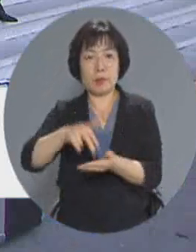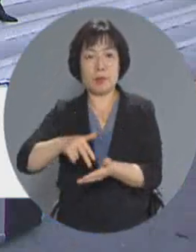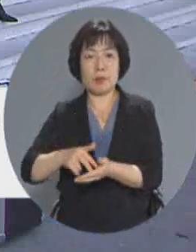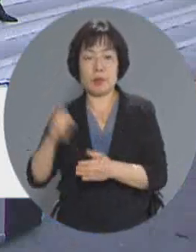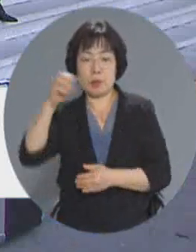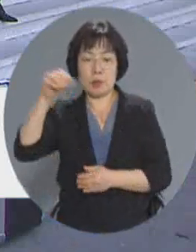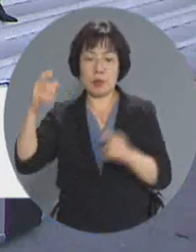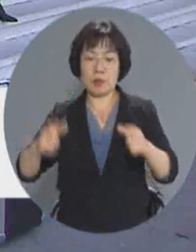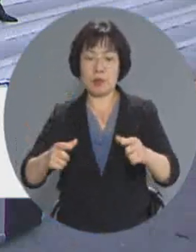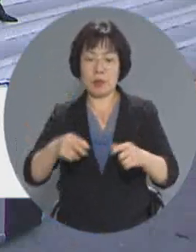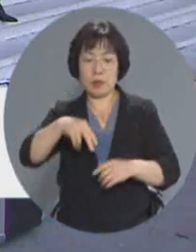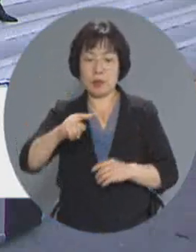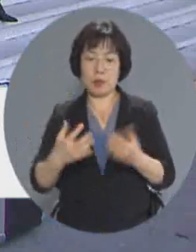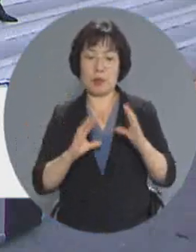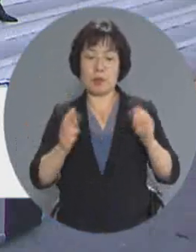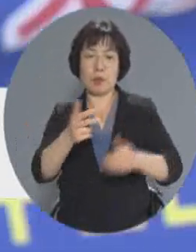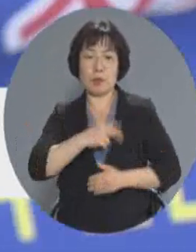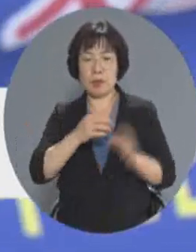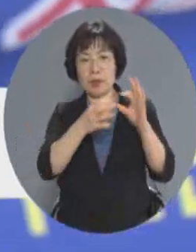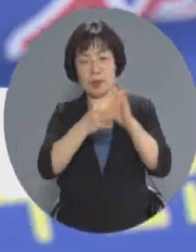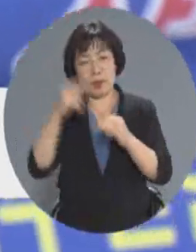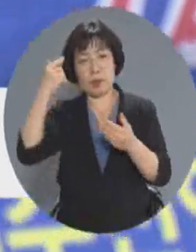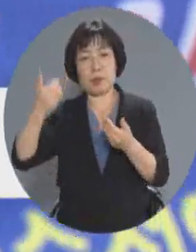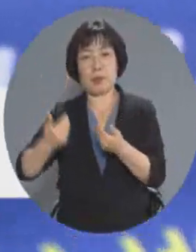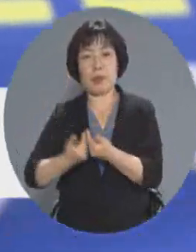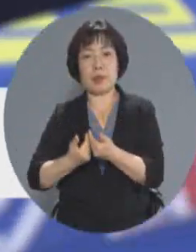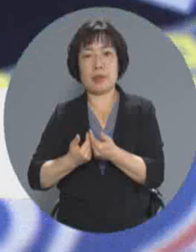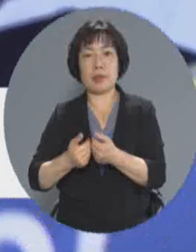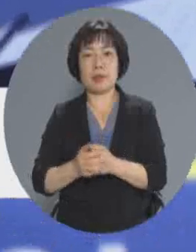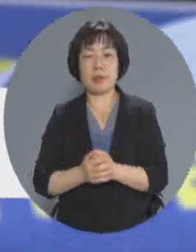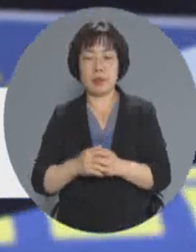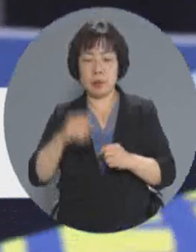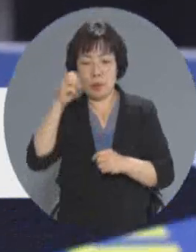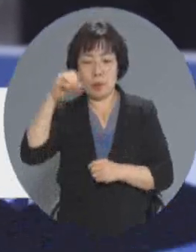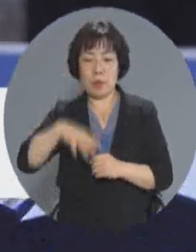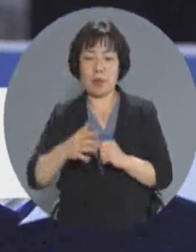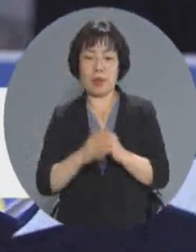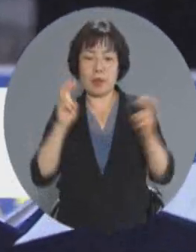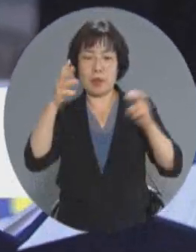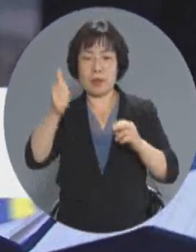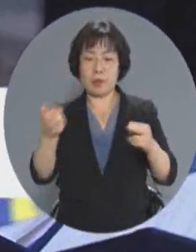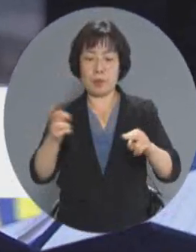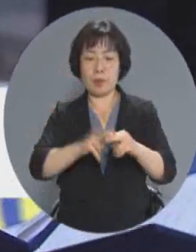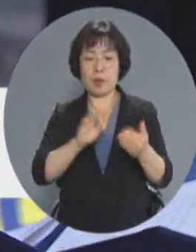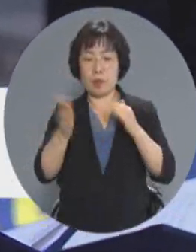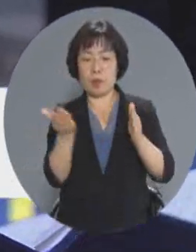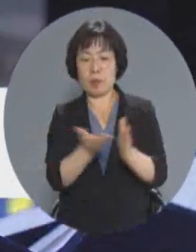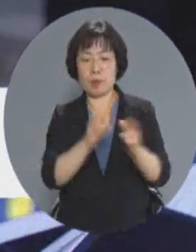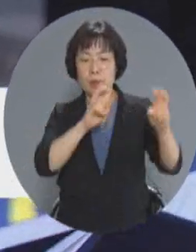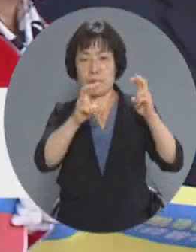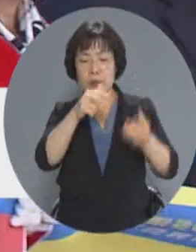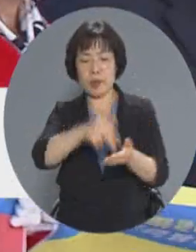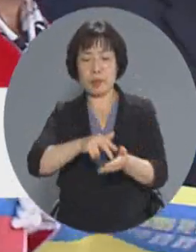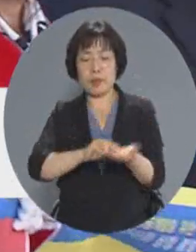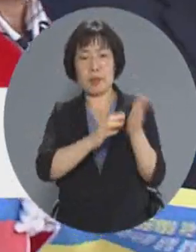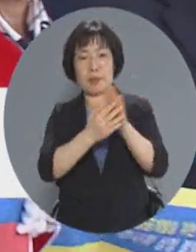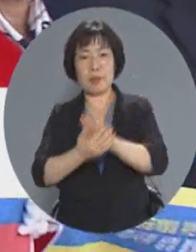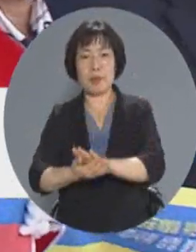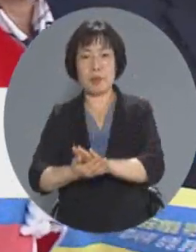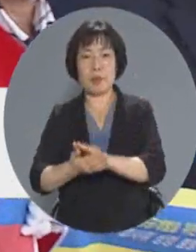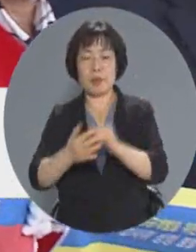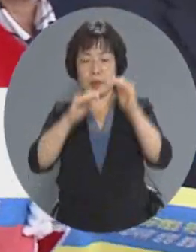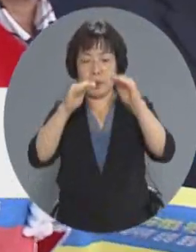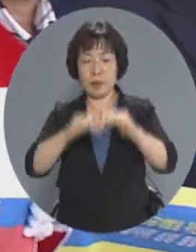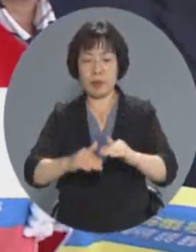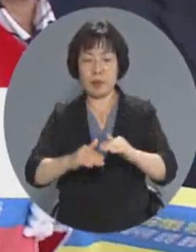관계자는 이와 관련해 광양지역 서동용 국회의원의 계속된 반대와 광양 출신 사장 취임 이후 항만공사의 입장 변화가 이